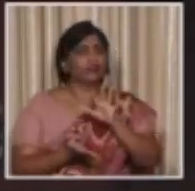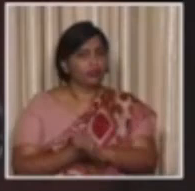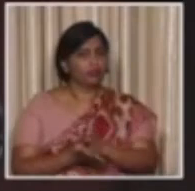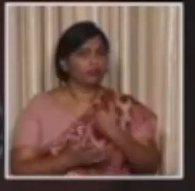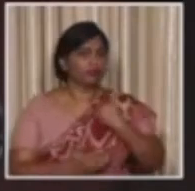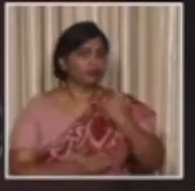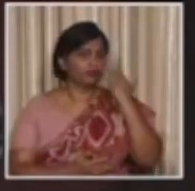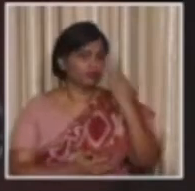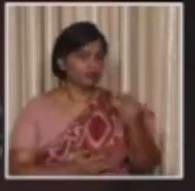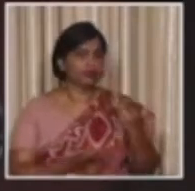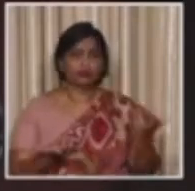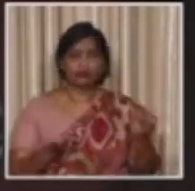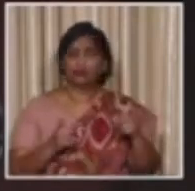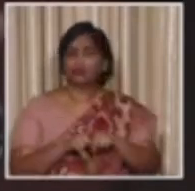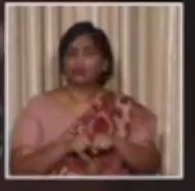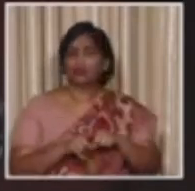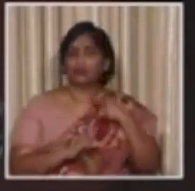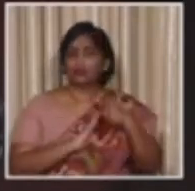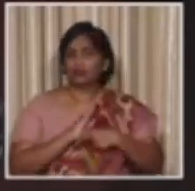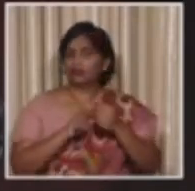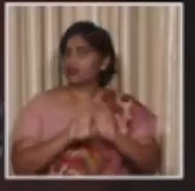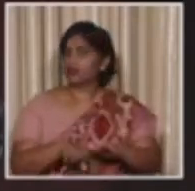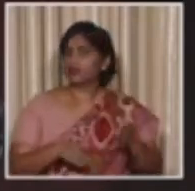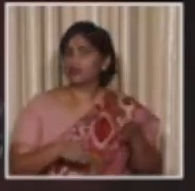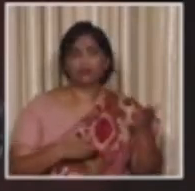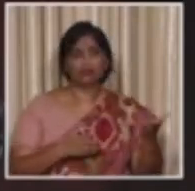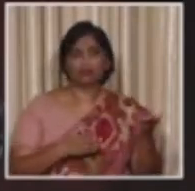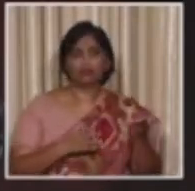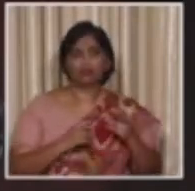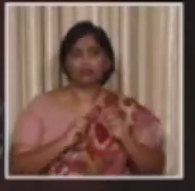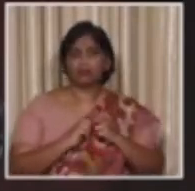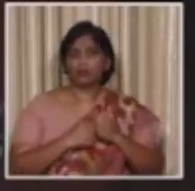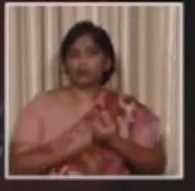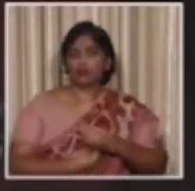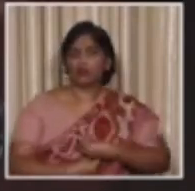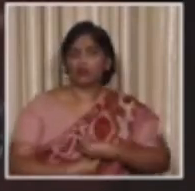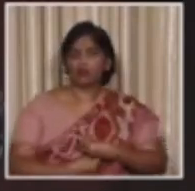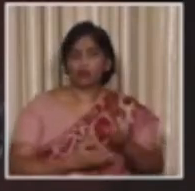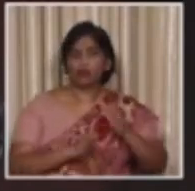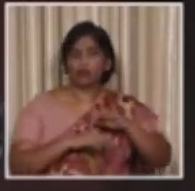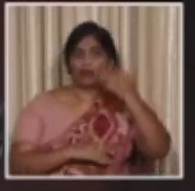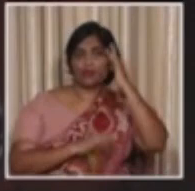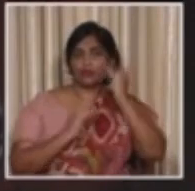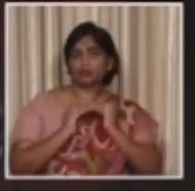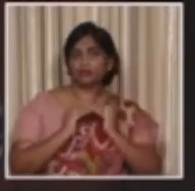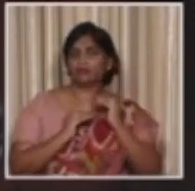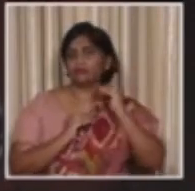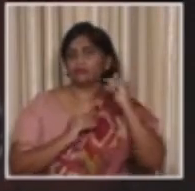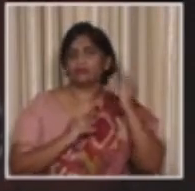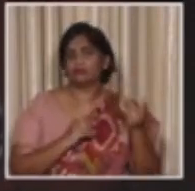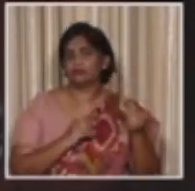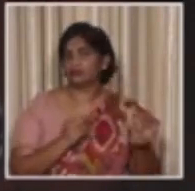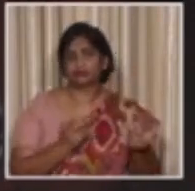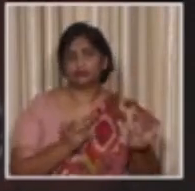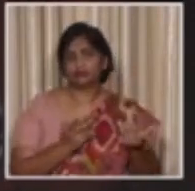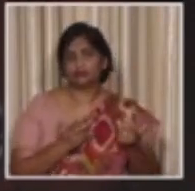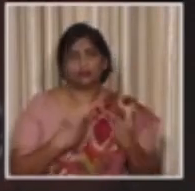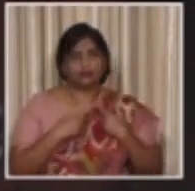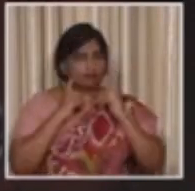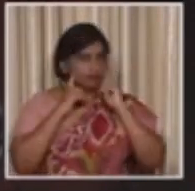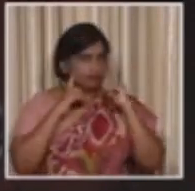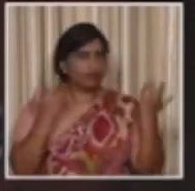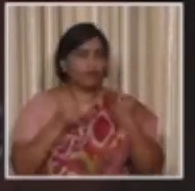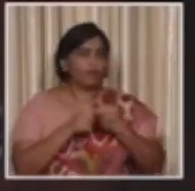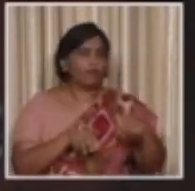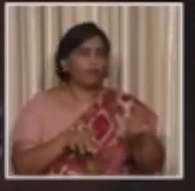අපි දකිනවා. එහෙම නොවුනොත් මේ රටේ දරුවන්ගේට ඒ වෙන කාලයේ විනාශ වීම, ඒ දරුවන්ගේ වයස යෑම, ඒවට මම දන්නේ නැහැ